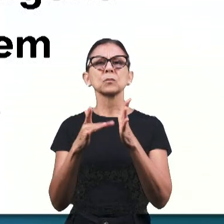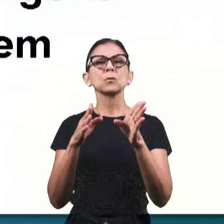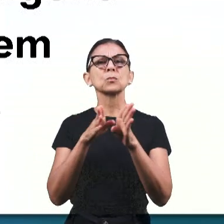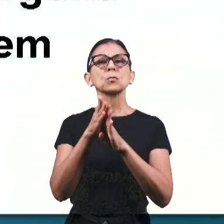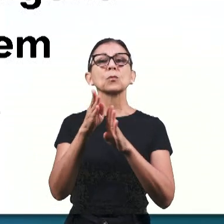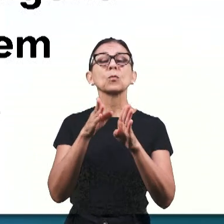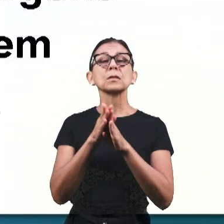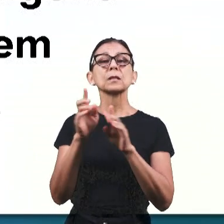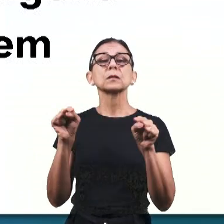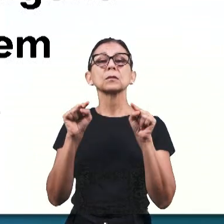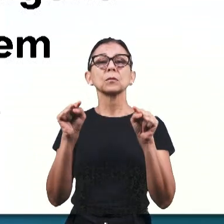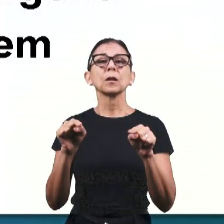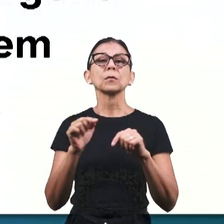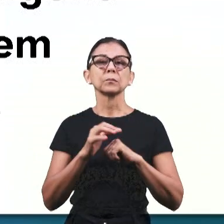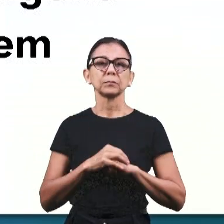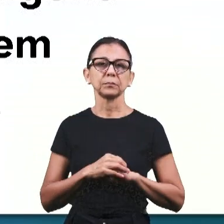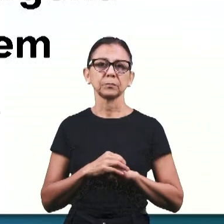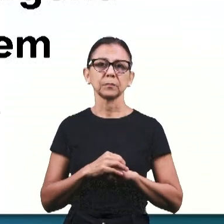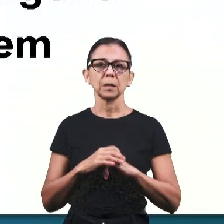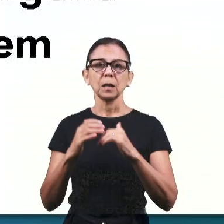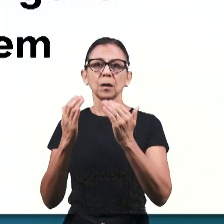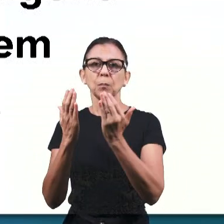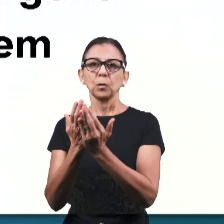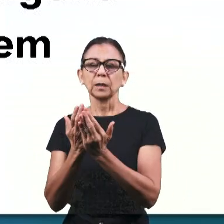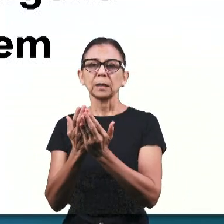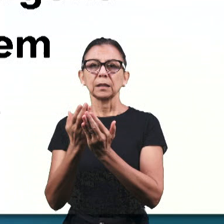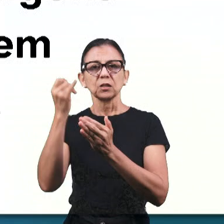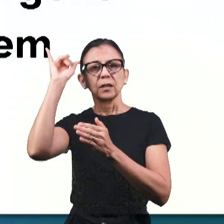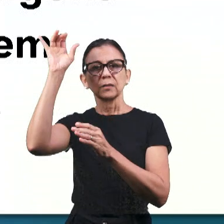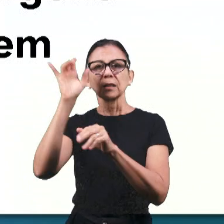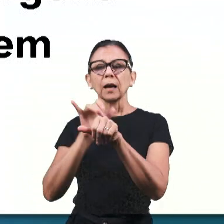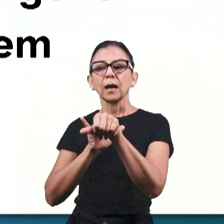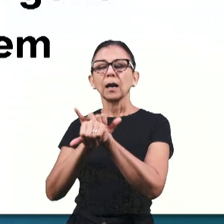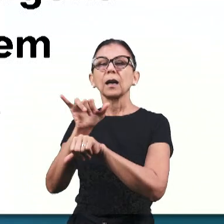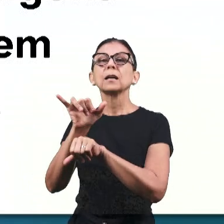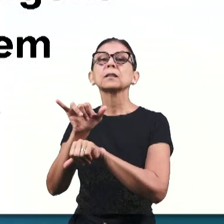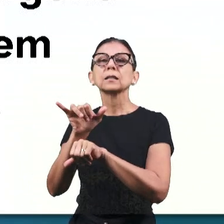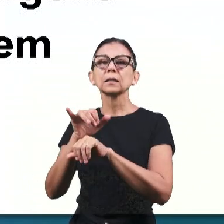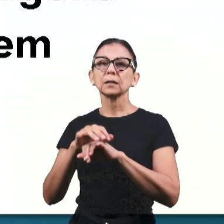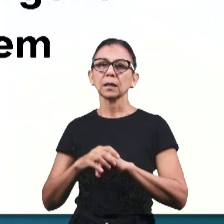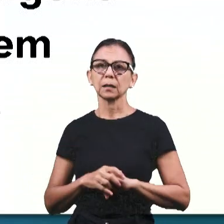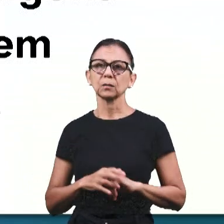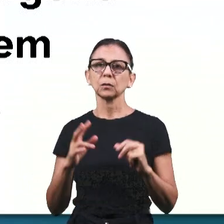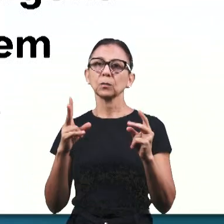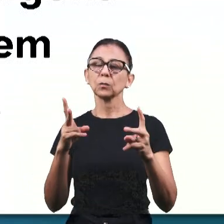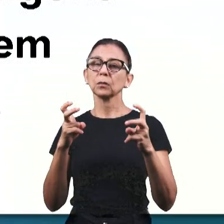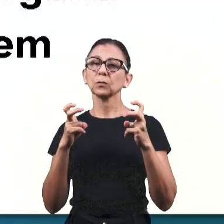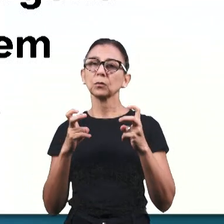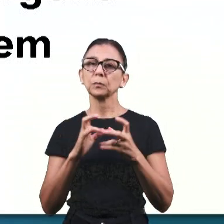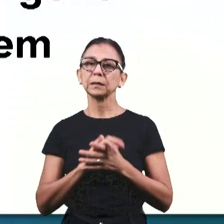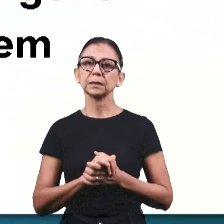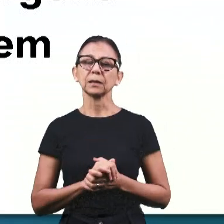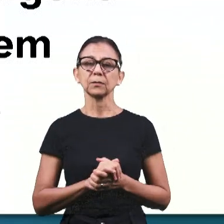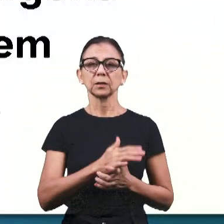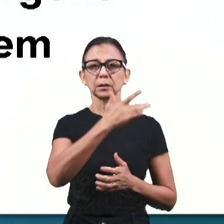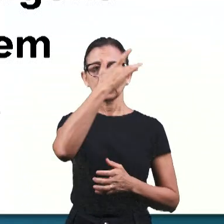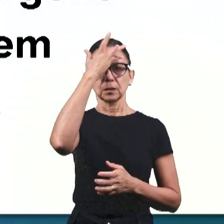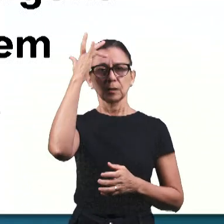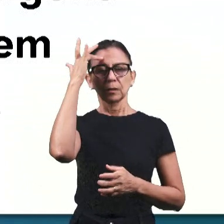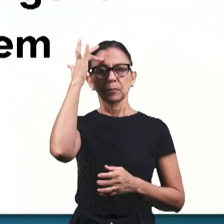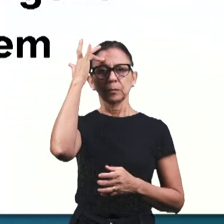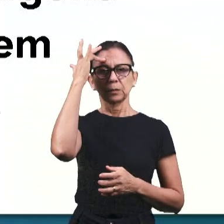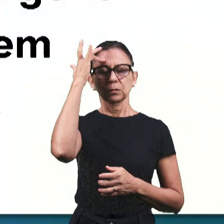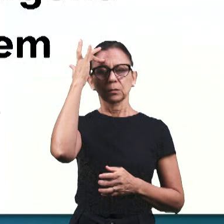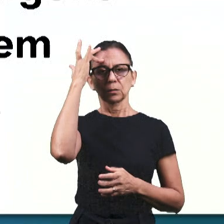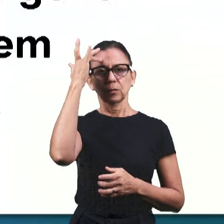Jésus afin que le chrétien ne soit pas trompé en prenant en compte la personnalité du religieux?